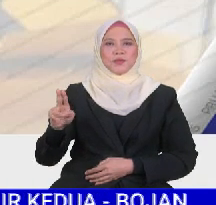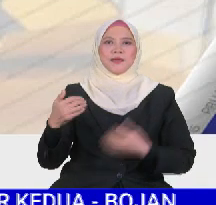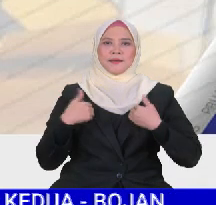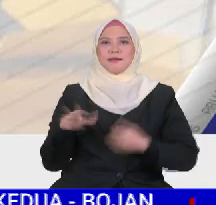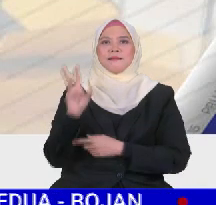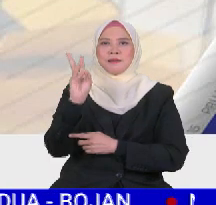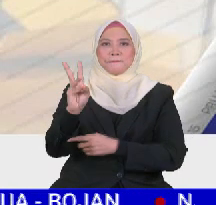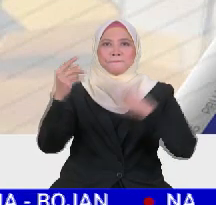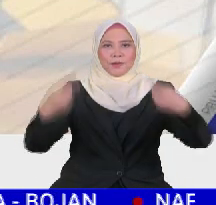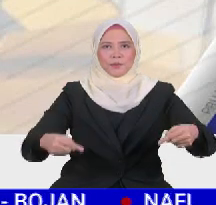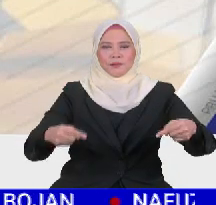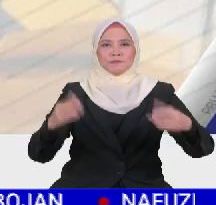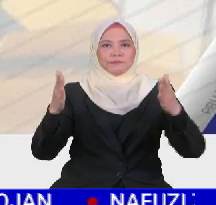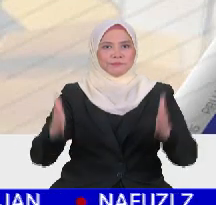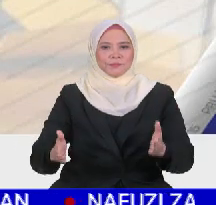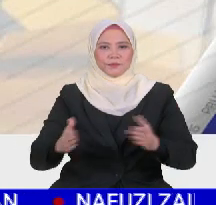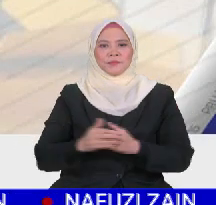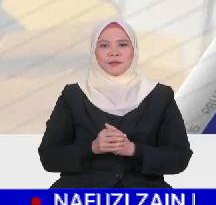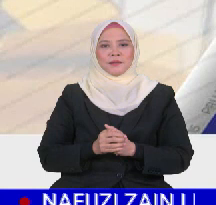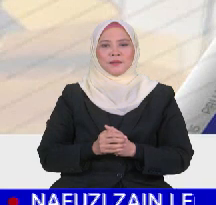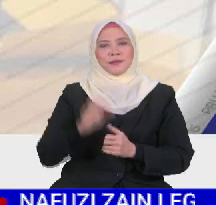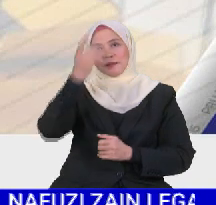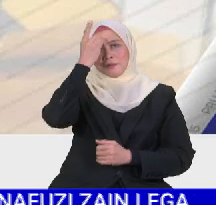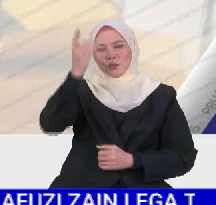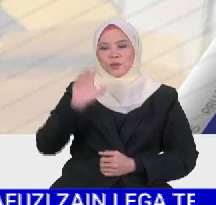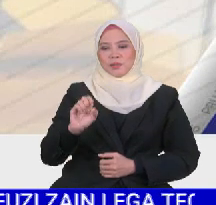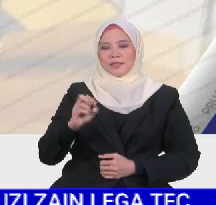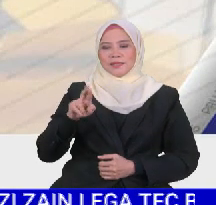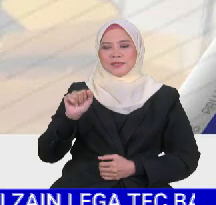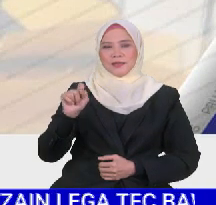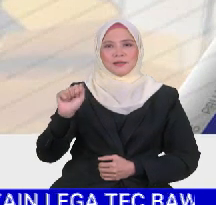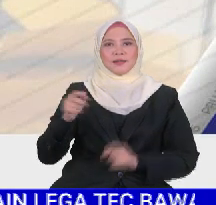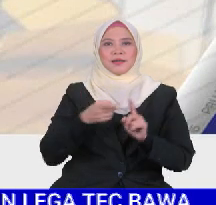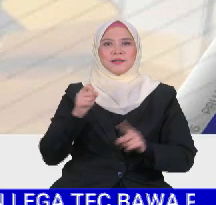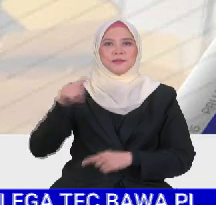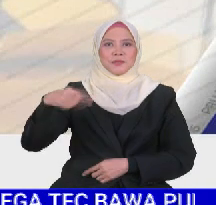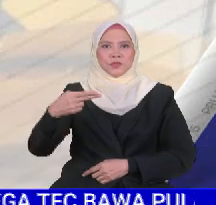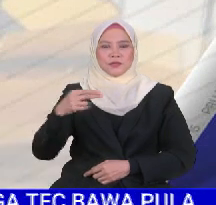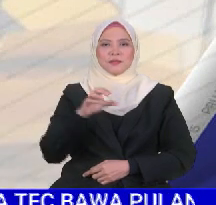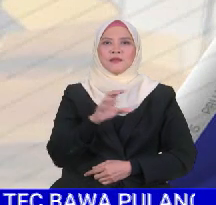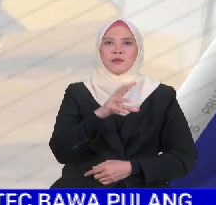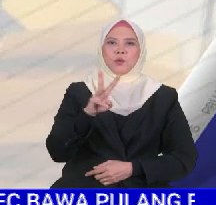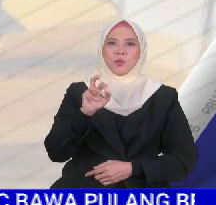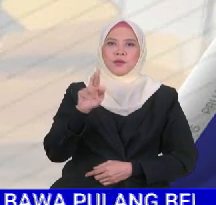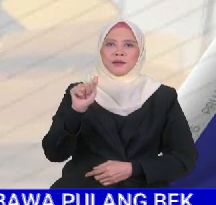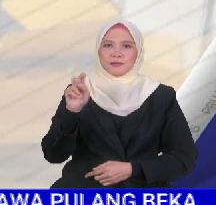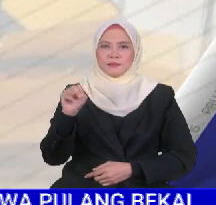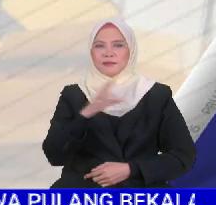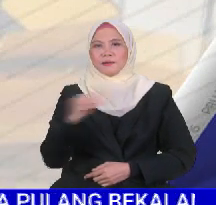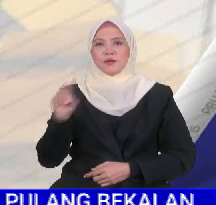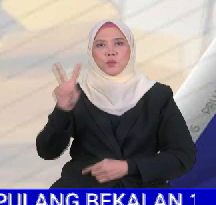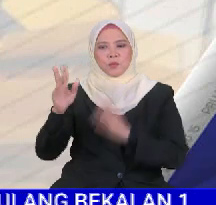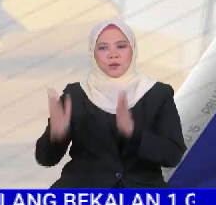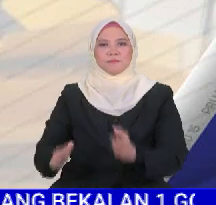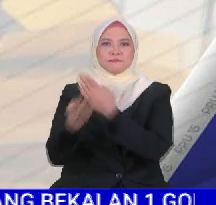6 penjuru termasuk penyandang ke russi Datuk Kristina lio dari paketan harapan calon warisan pejuang dan dua calon